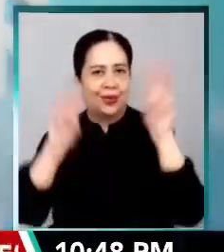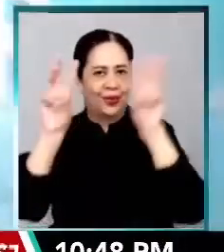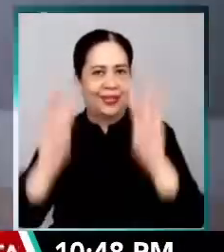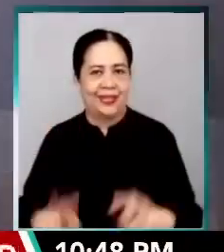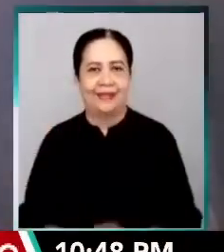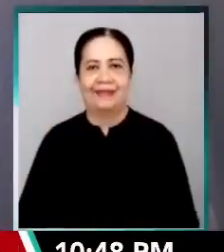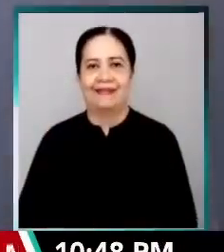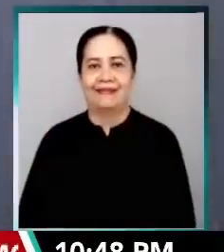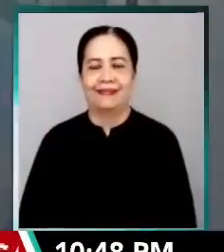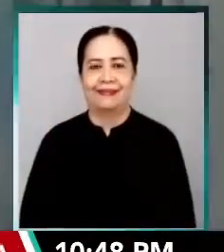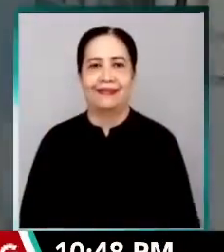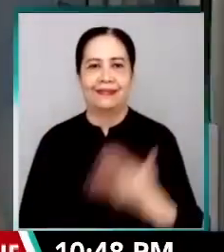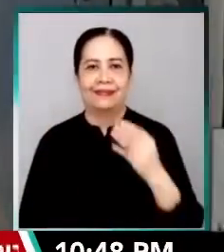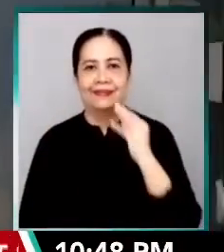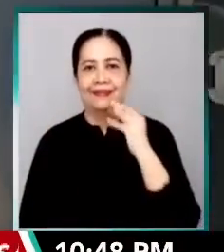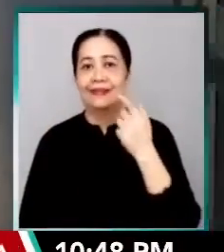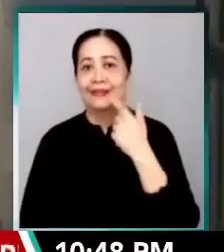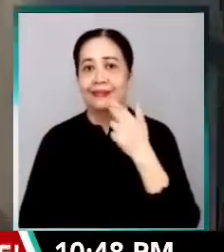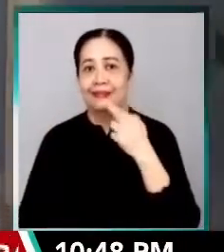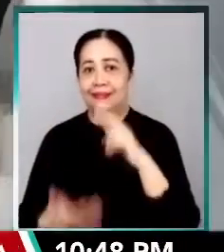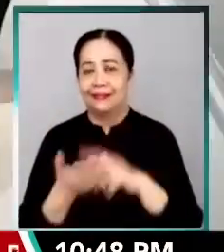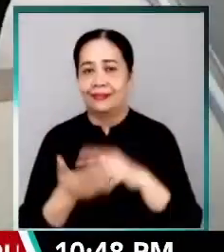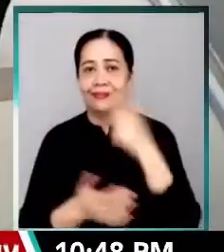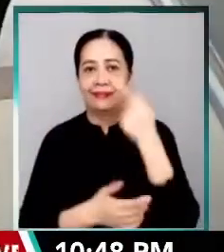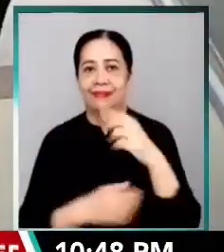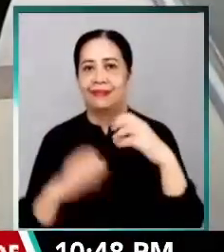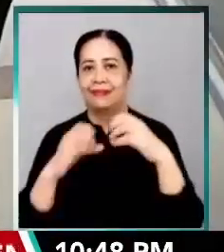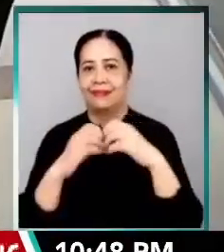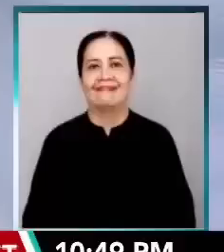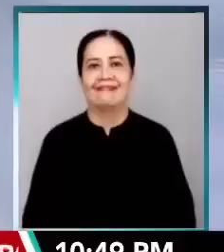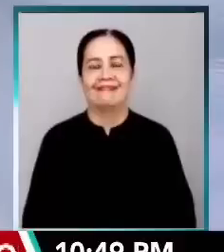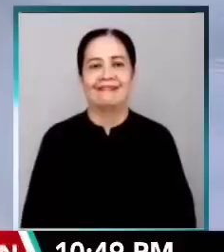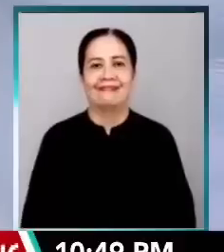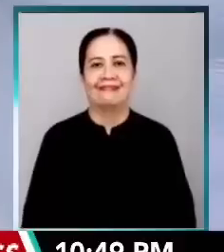Mav Gonzalez nagbabalita para sa GMA Integrated News.